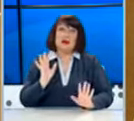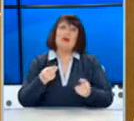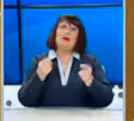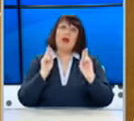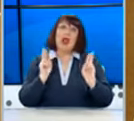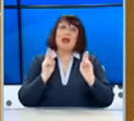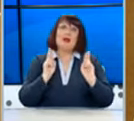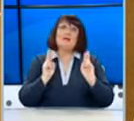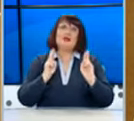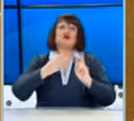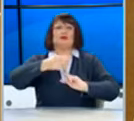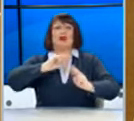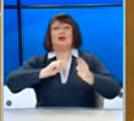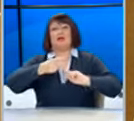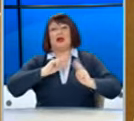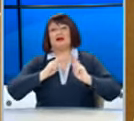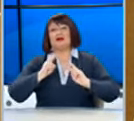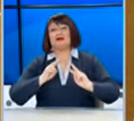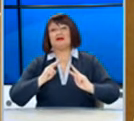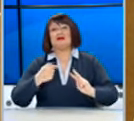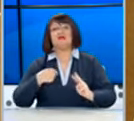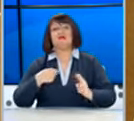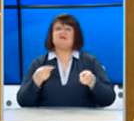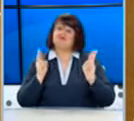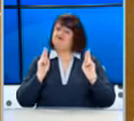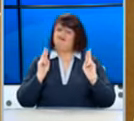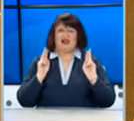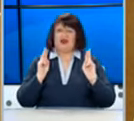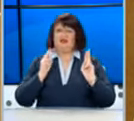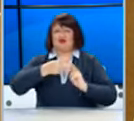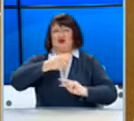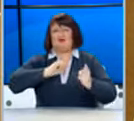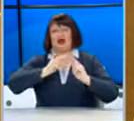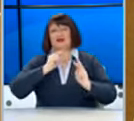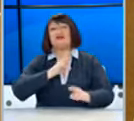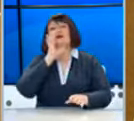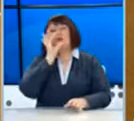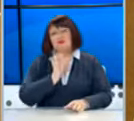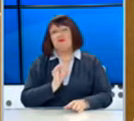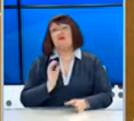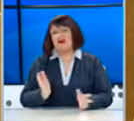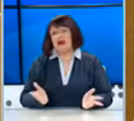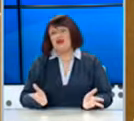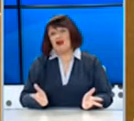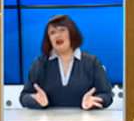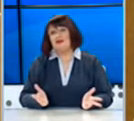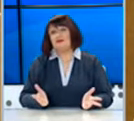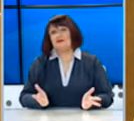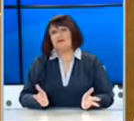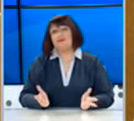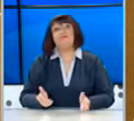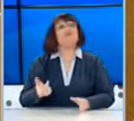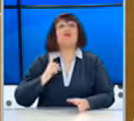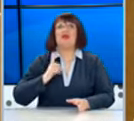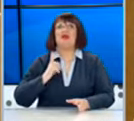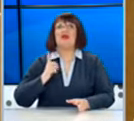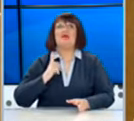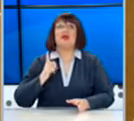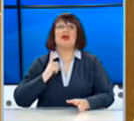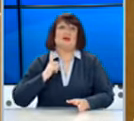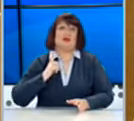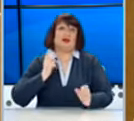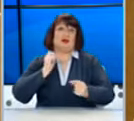ελπίζουμε να πάρουμε κάποιες απαντήσεις. Δεν είμαστε πάρα πολύ αισιόδοξοι. Πραγματικά δεν περίμενα τέτοια